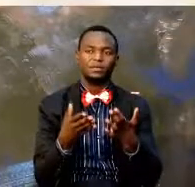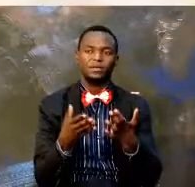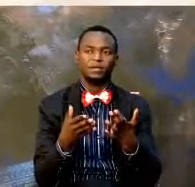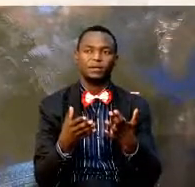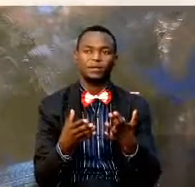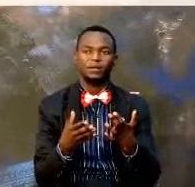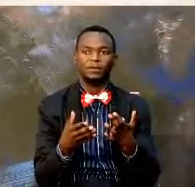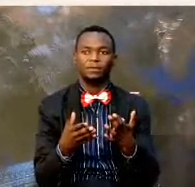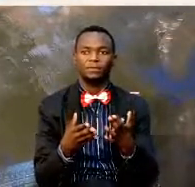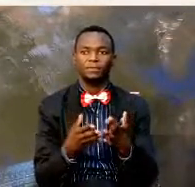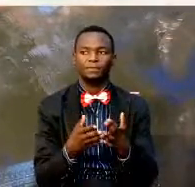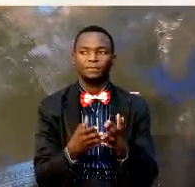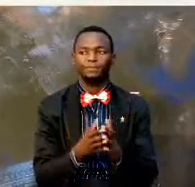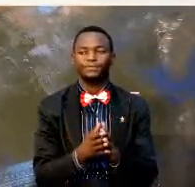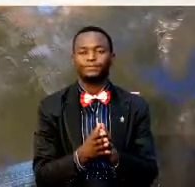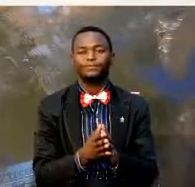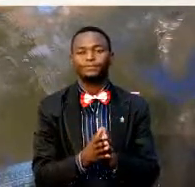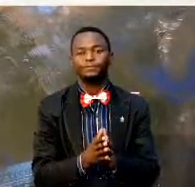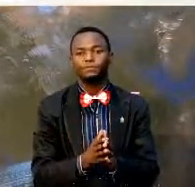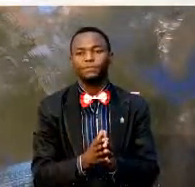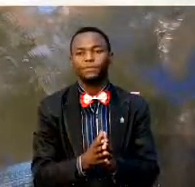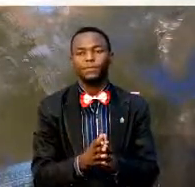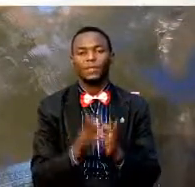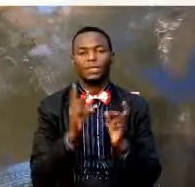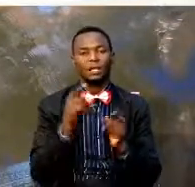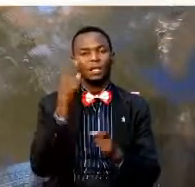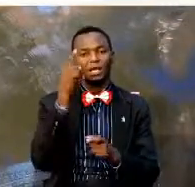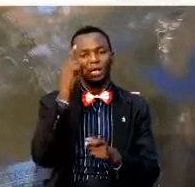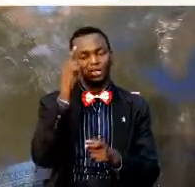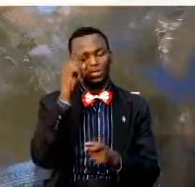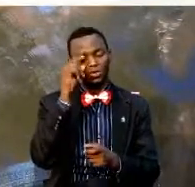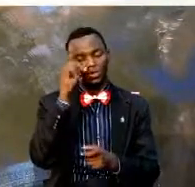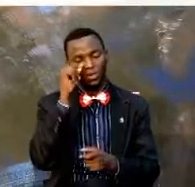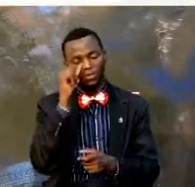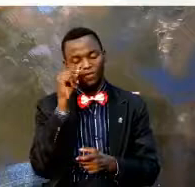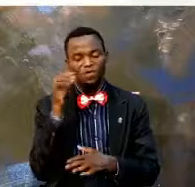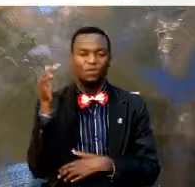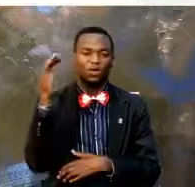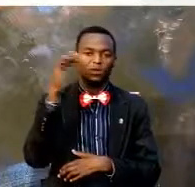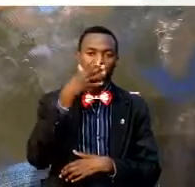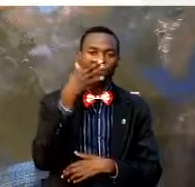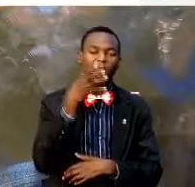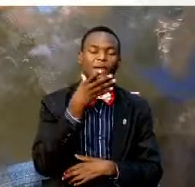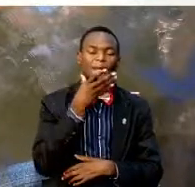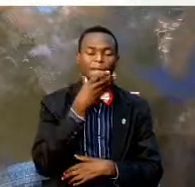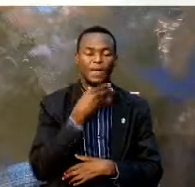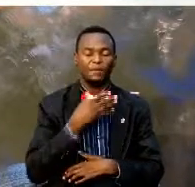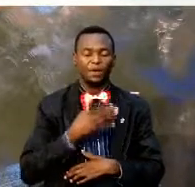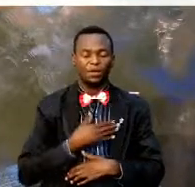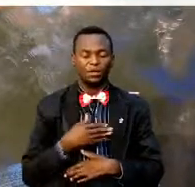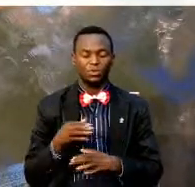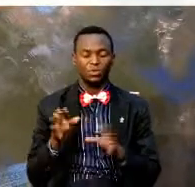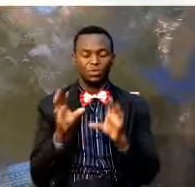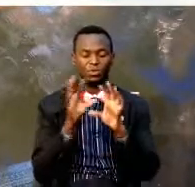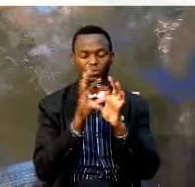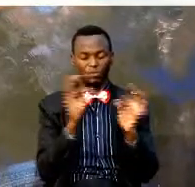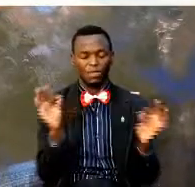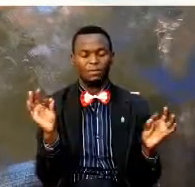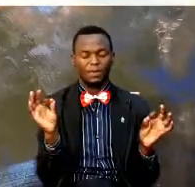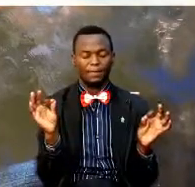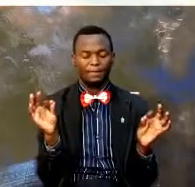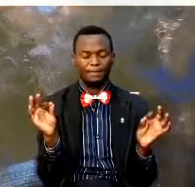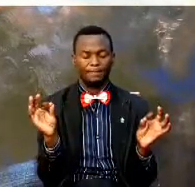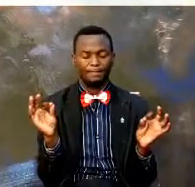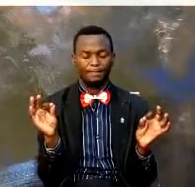Naomba kila jicho likiwa limefungwa. Kila jicho likiwa limefungwa jioni ya leo. Baba yetu mwema,